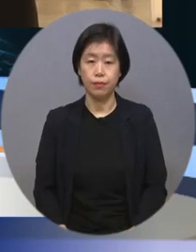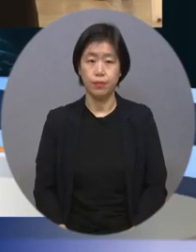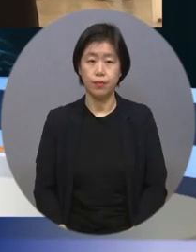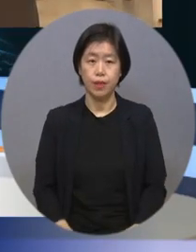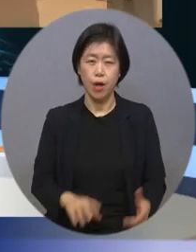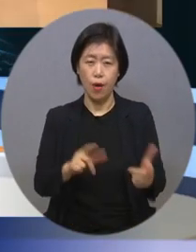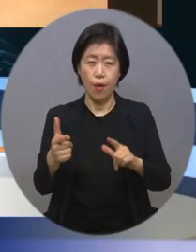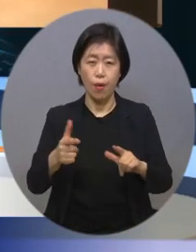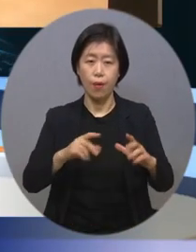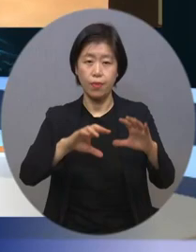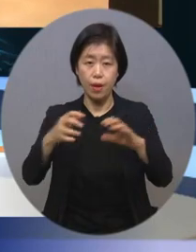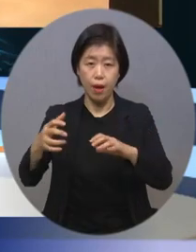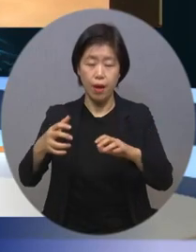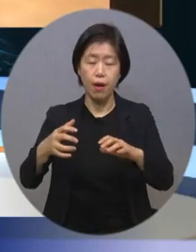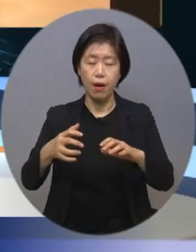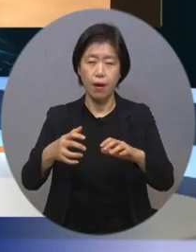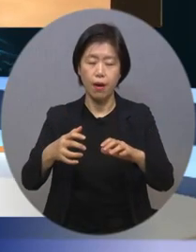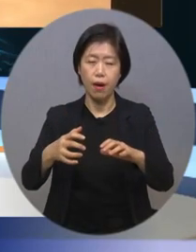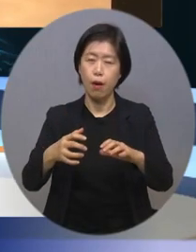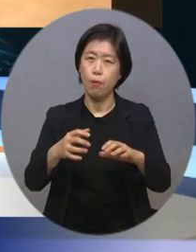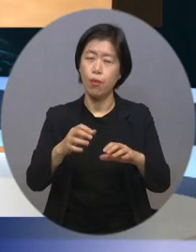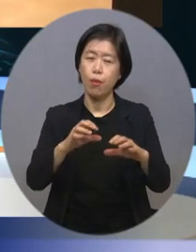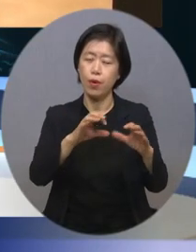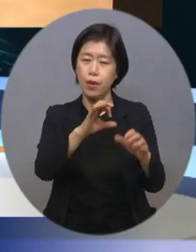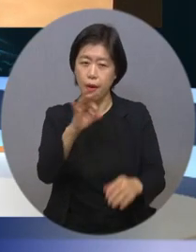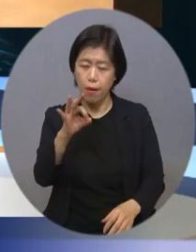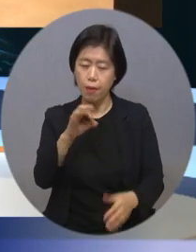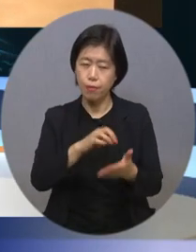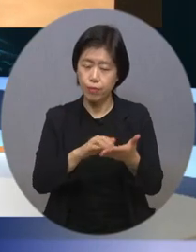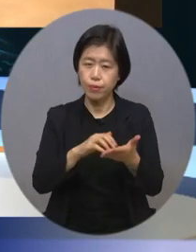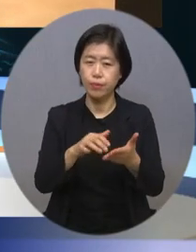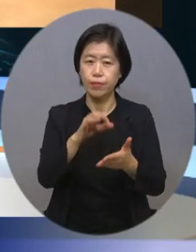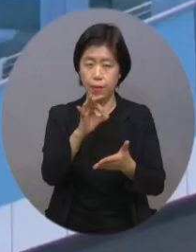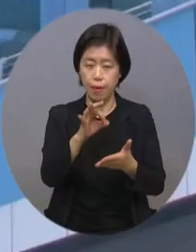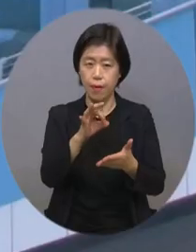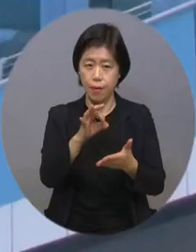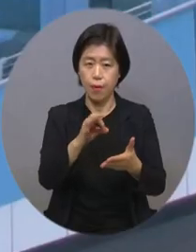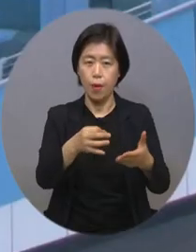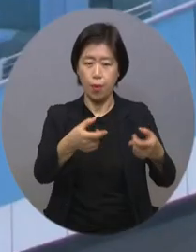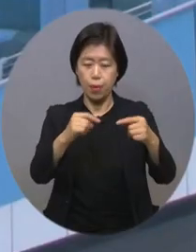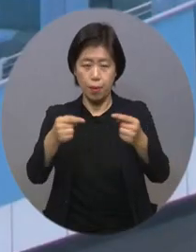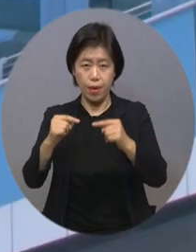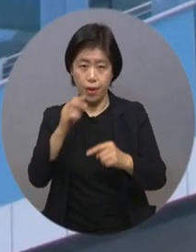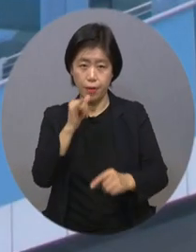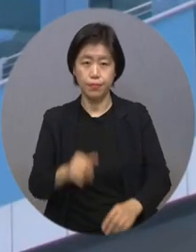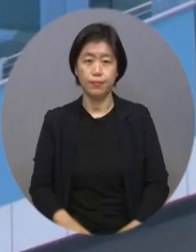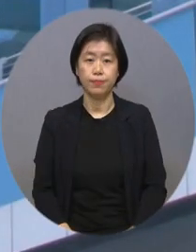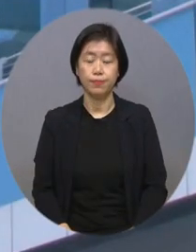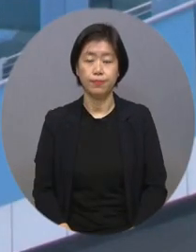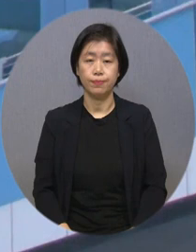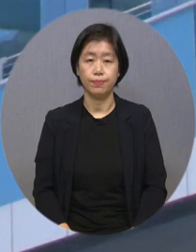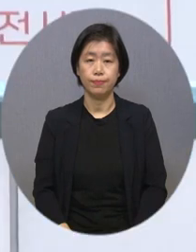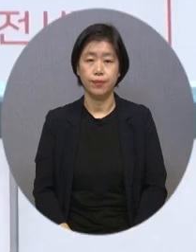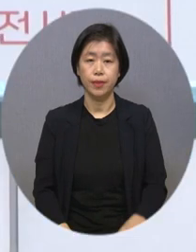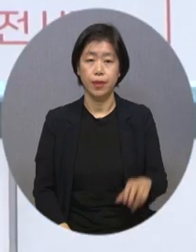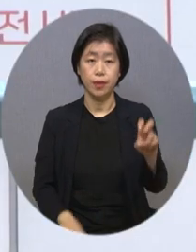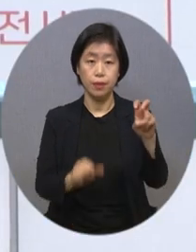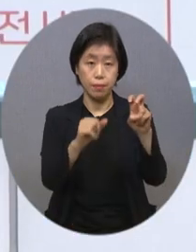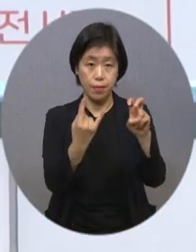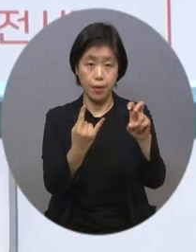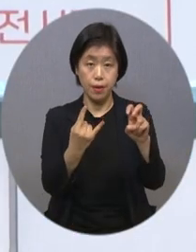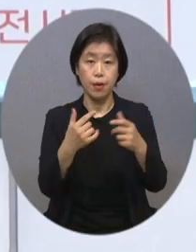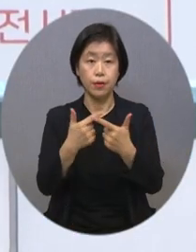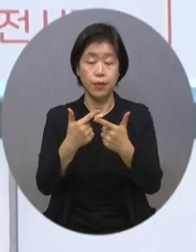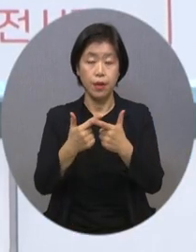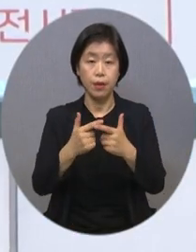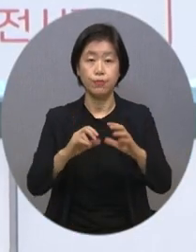참가 했는데요 현장에 황병연 기자가 다녀왔습니다 유니세프와 함께하는 제 20 회 부산 국제